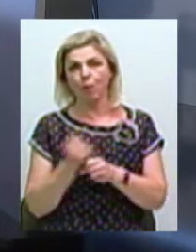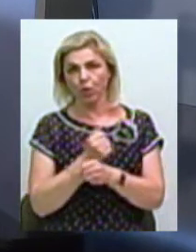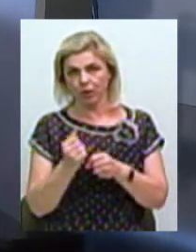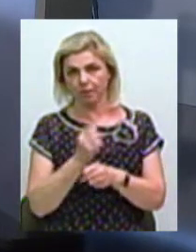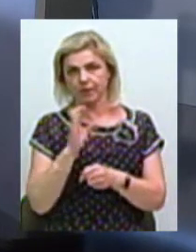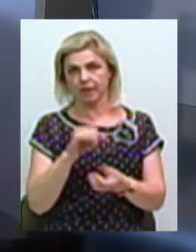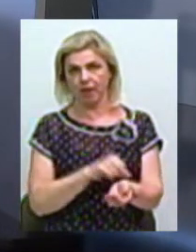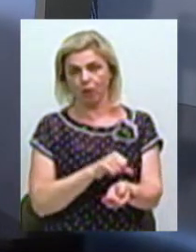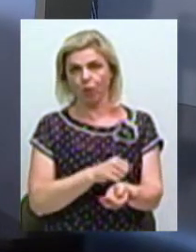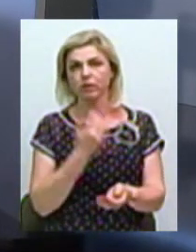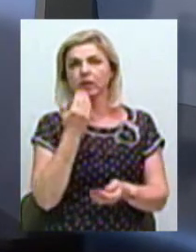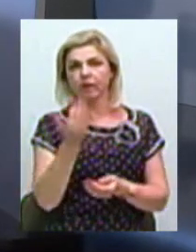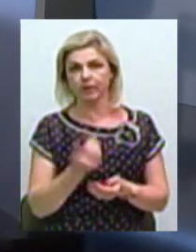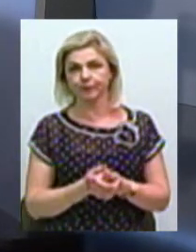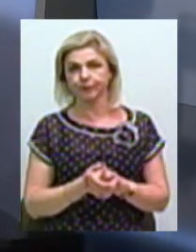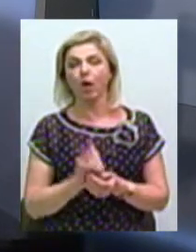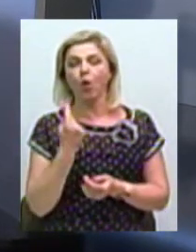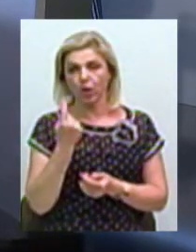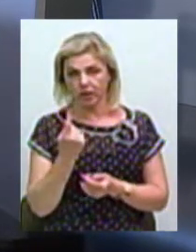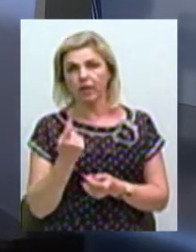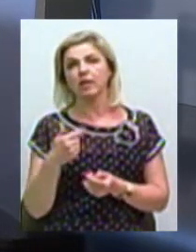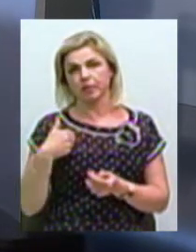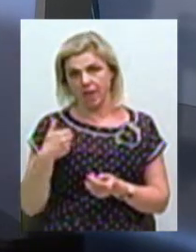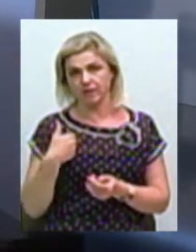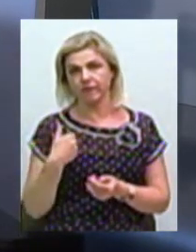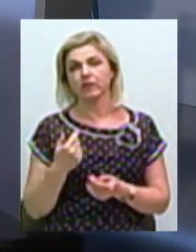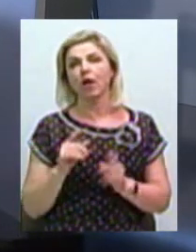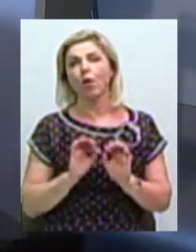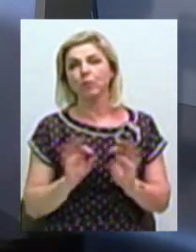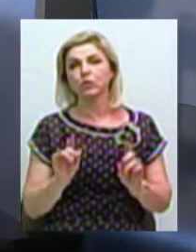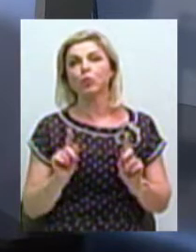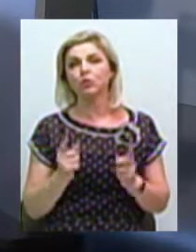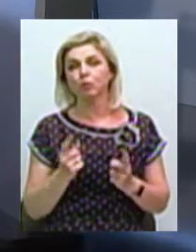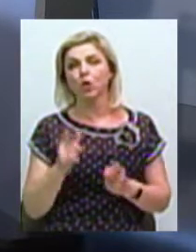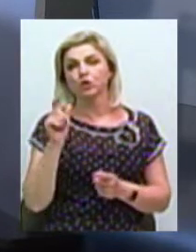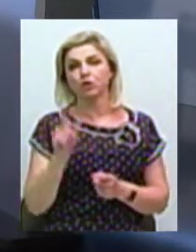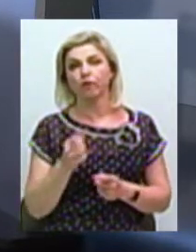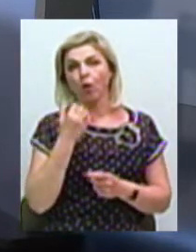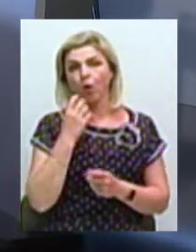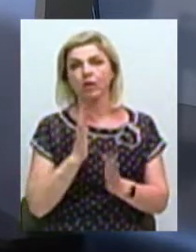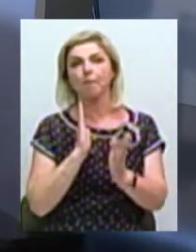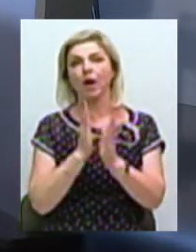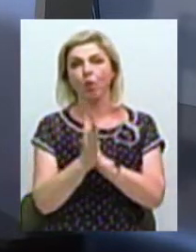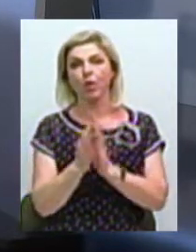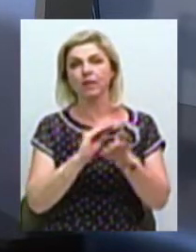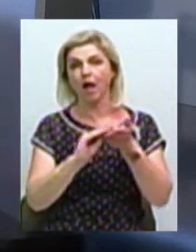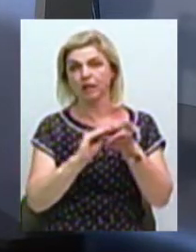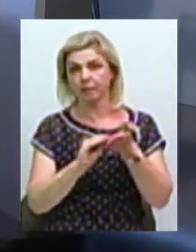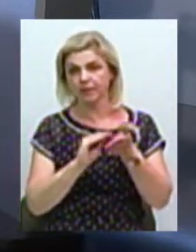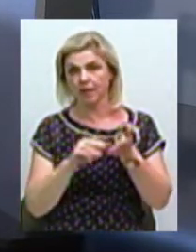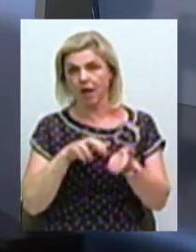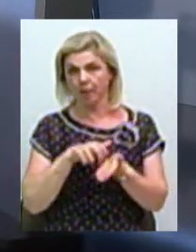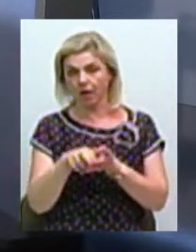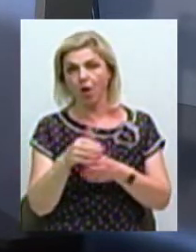Ну, один из действенных, да, я бы сказал. Объясню почему. Потому что человек, когда проходит мимо надписи, да, с